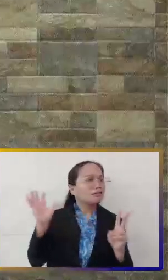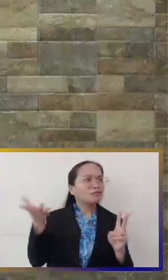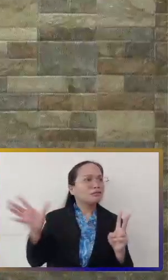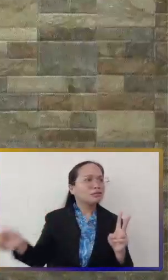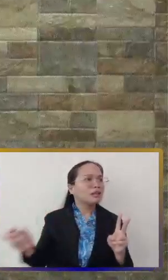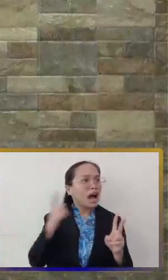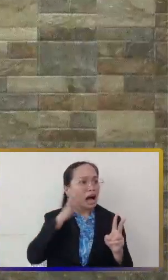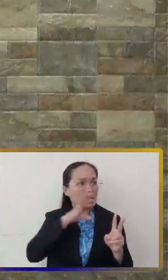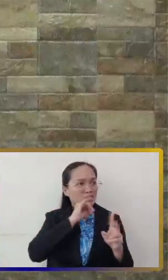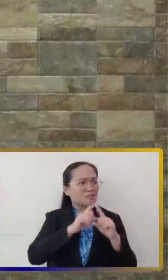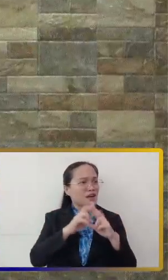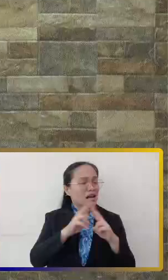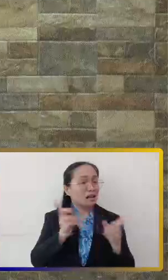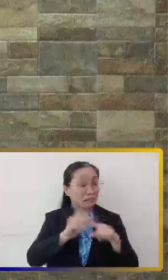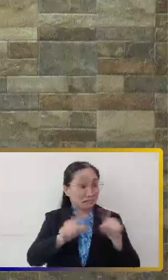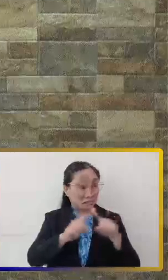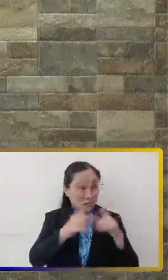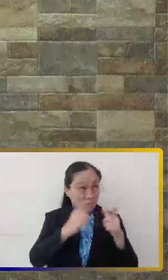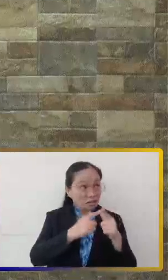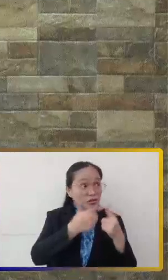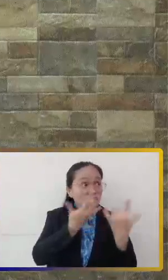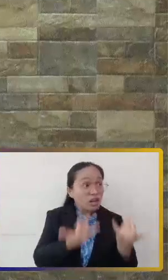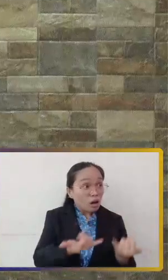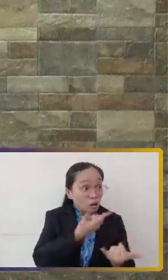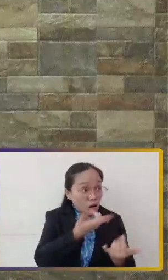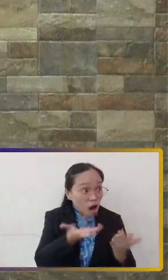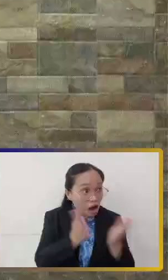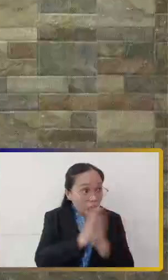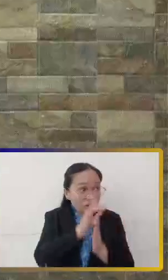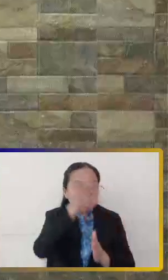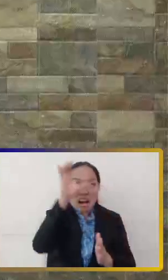Ngayon, maghahanap ka pa ng ibang Diyos-Diyosan?